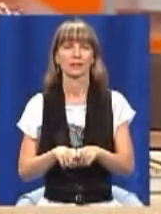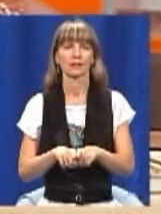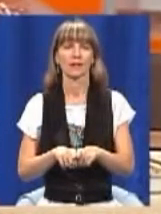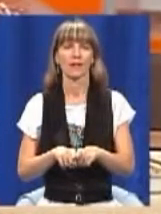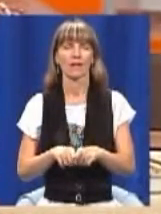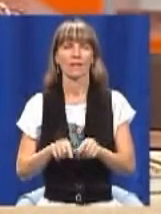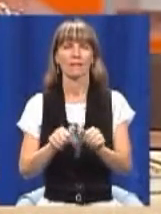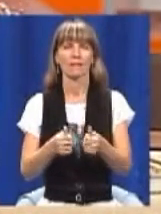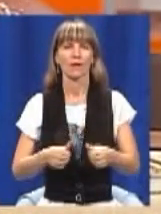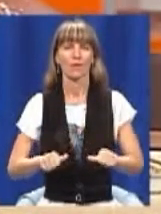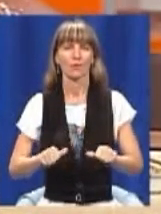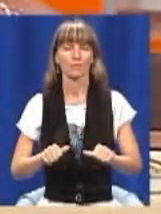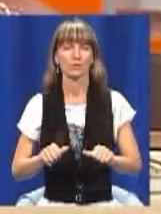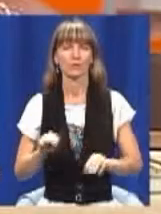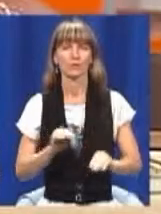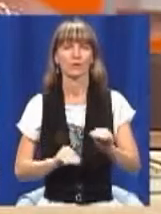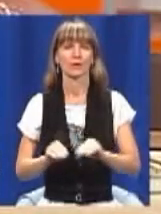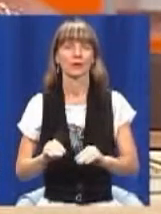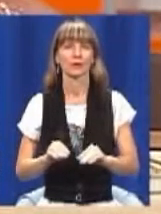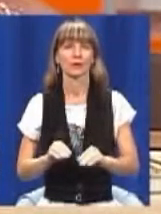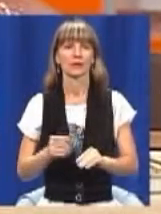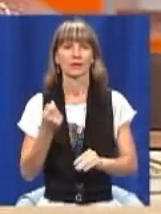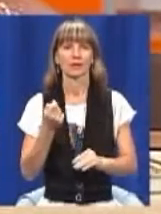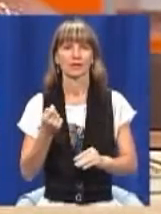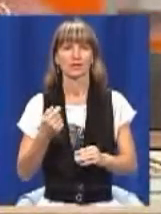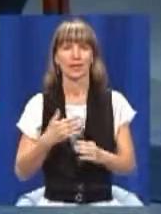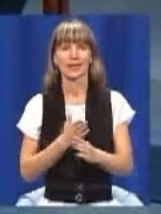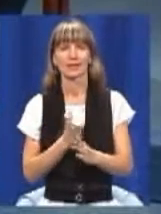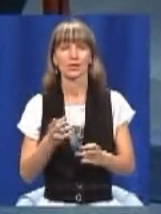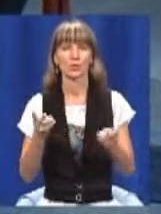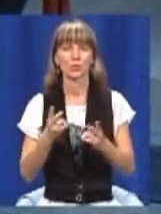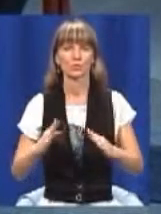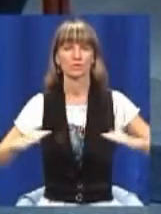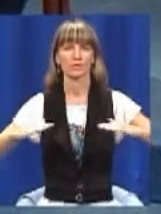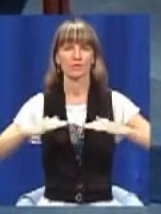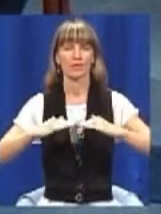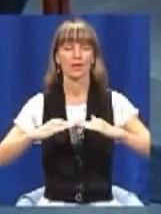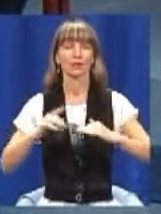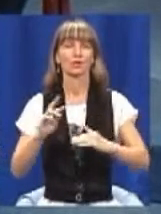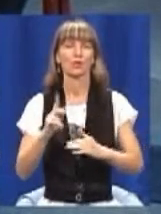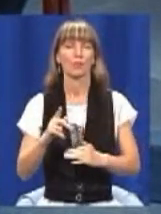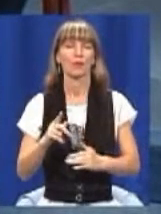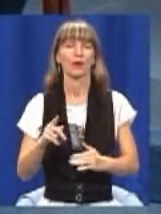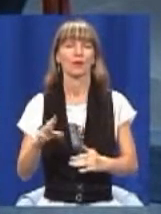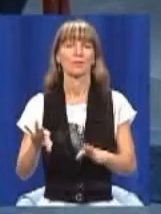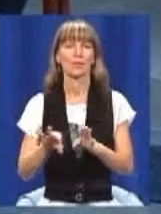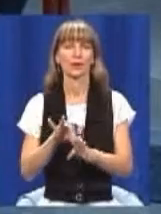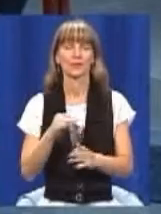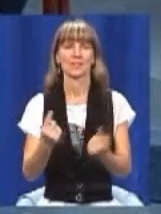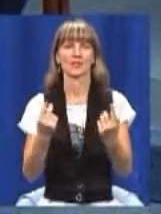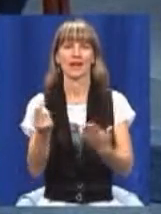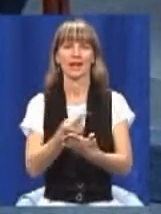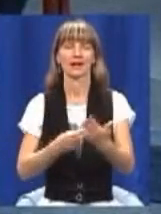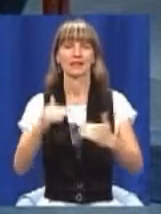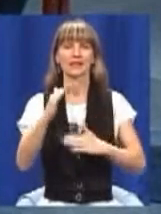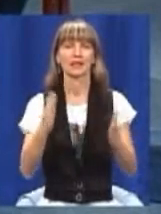але такі криві трохи. І їх потрібно стиковувати між собою для того, аби така вийшла у вас величезна картинка,